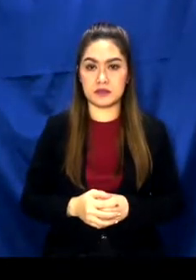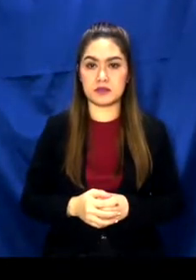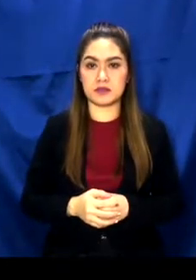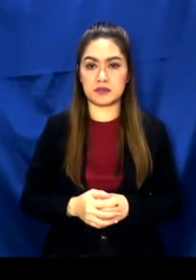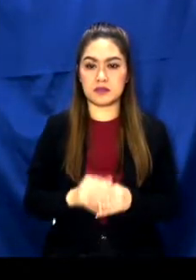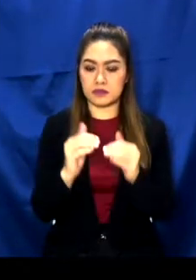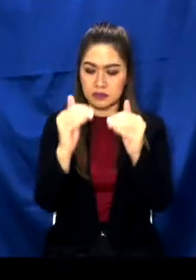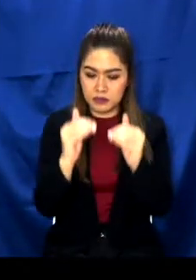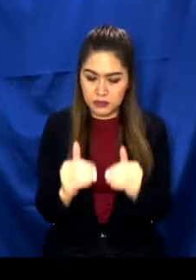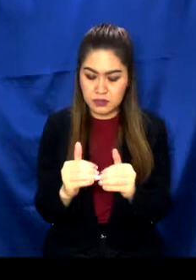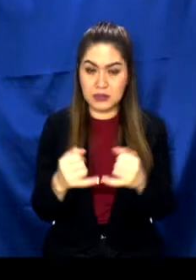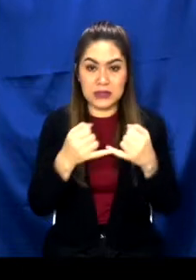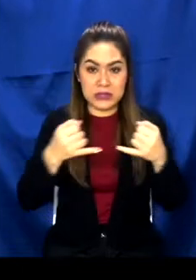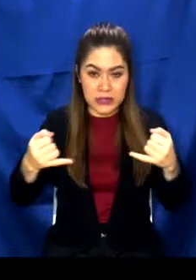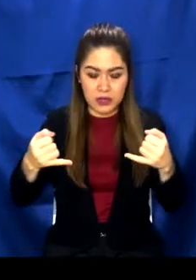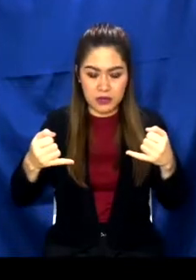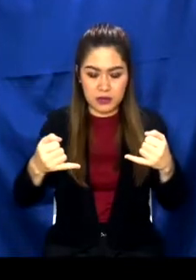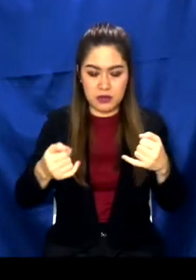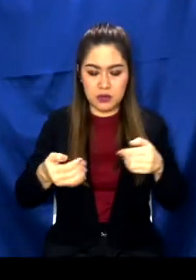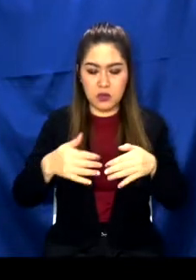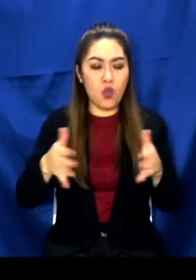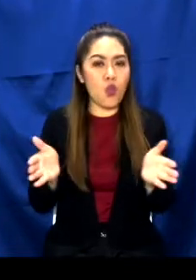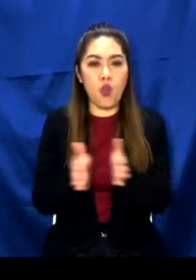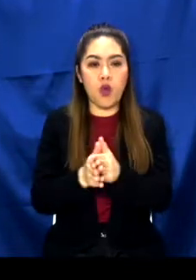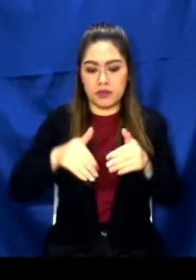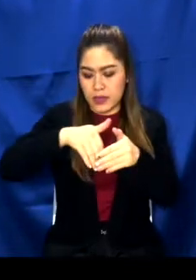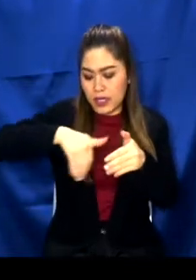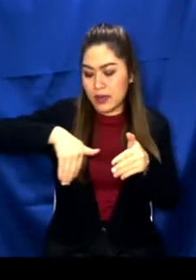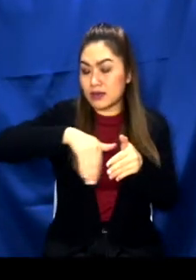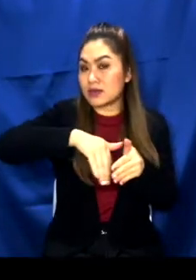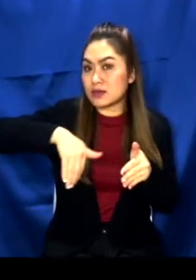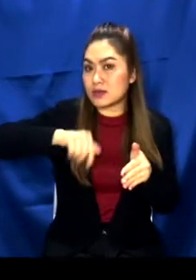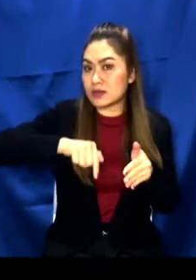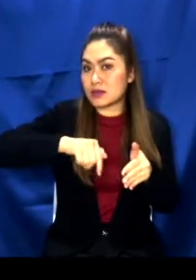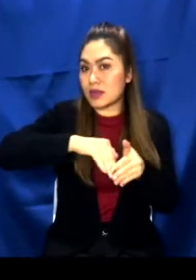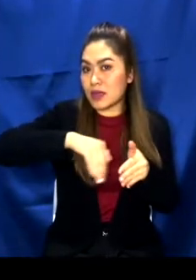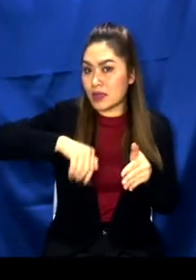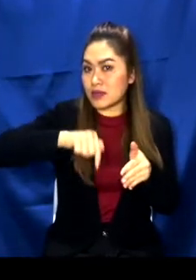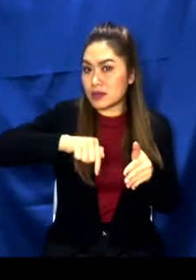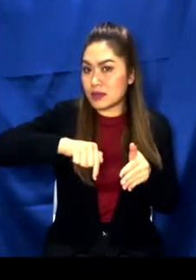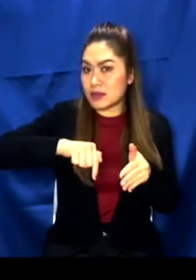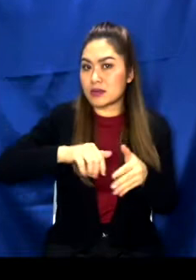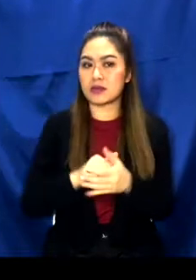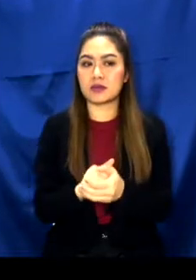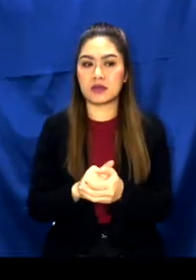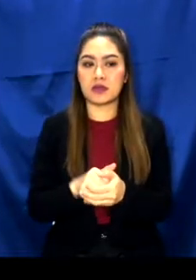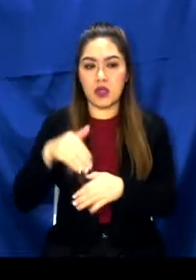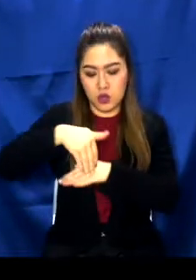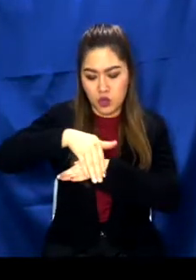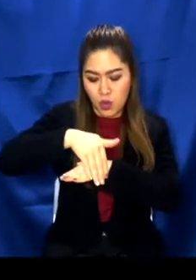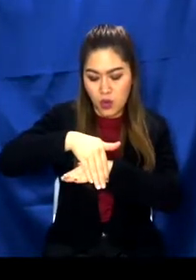นี้คือเส้นสโตกอยู่ข้างในเห็นไหมคะว่าเส้นสโตกอยู่ข้างในอันนี้สโตกอยู่รอบน